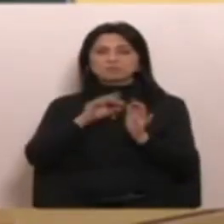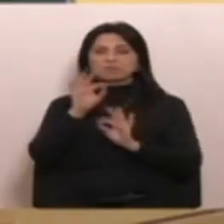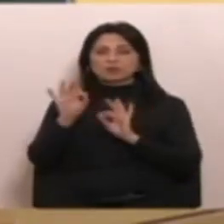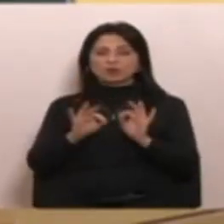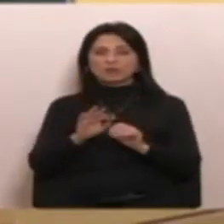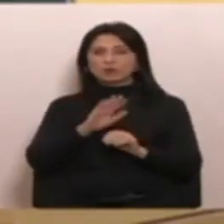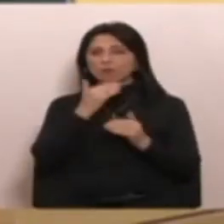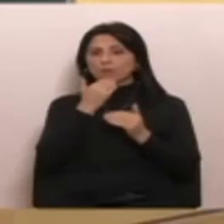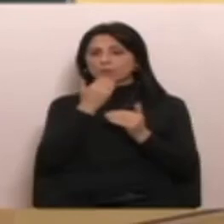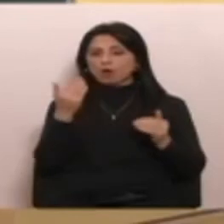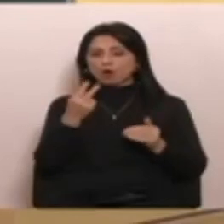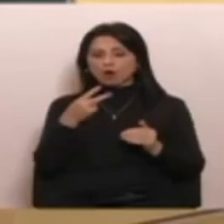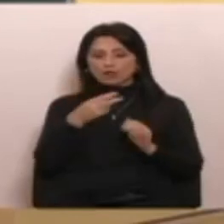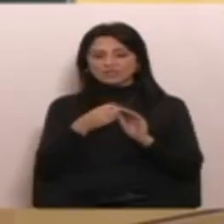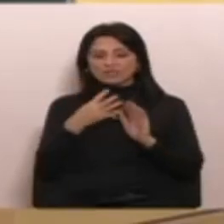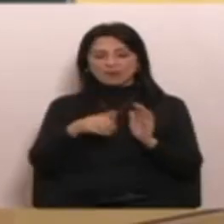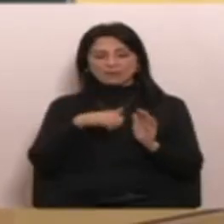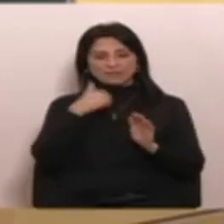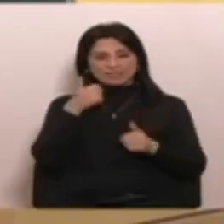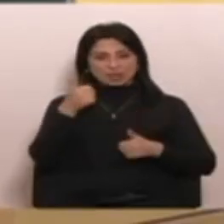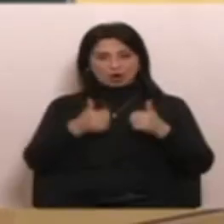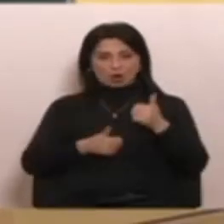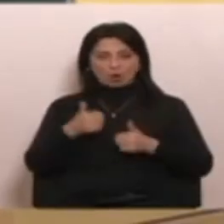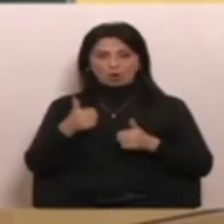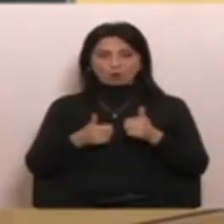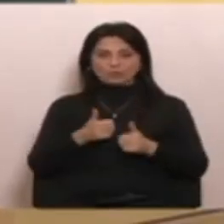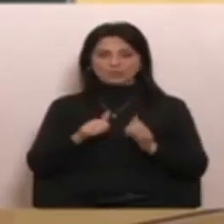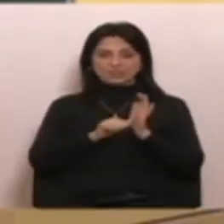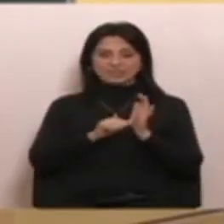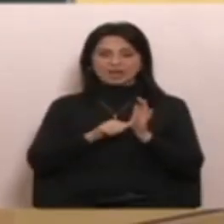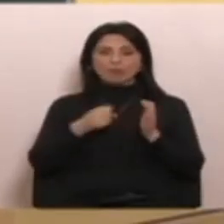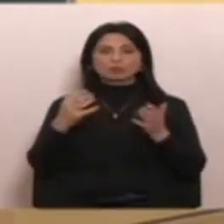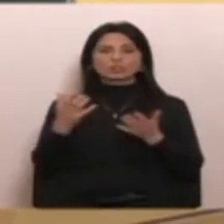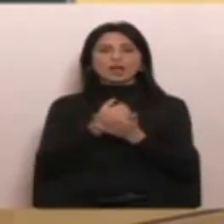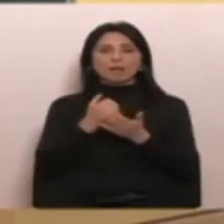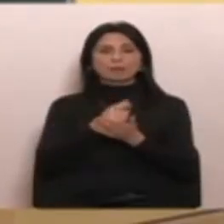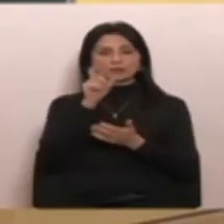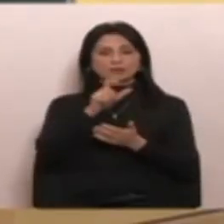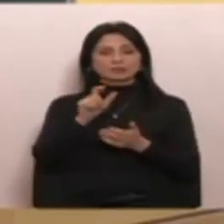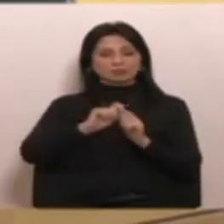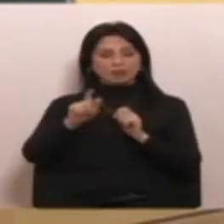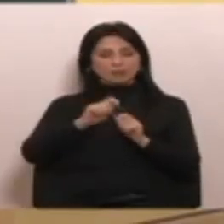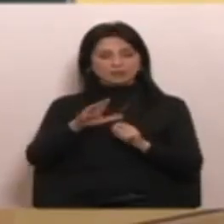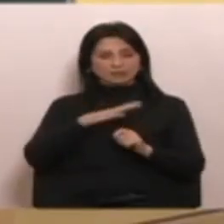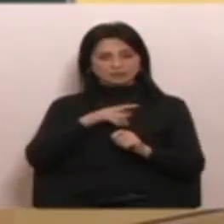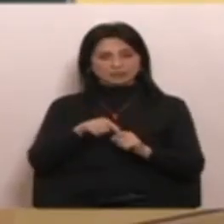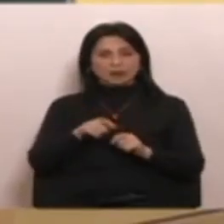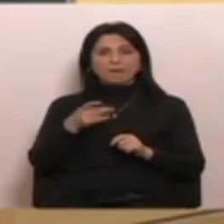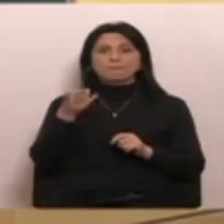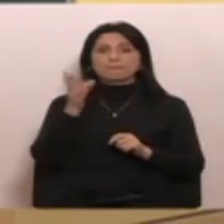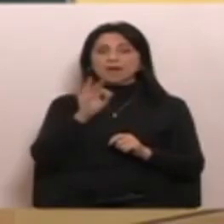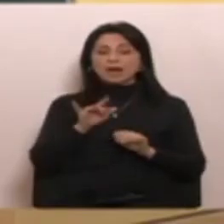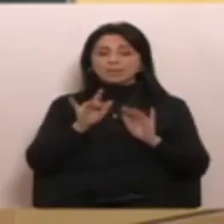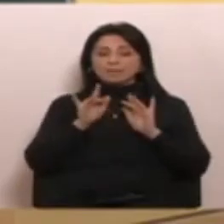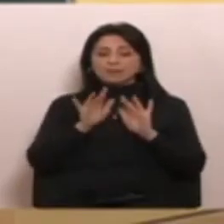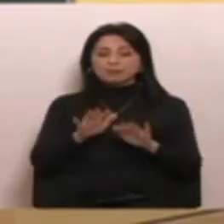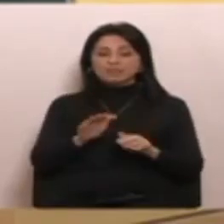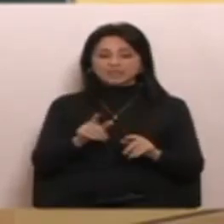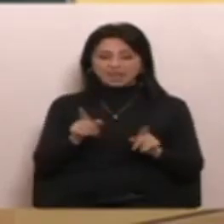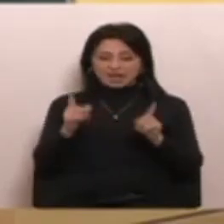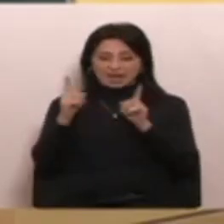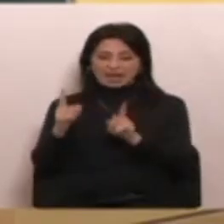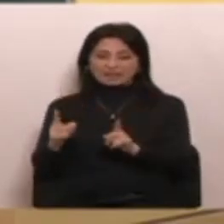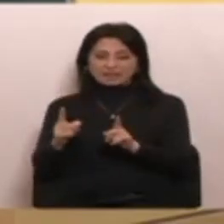სულ ბოლო 2019 წლის კონკურსში 60-მდე გამარჯვებული სტარტაპი დაფინანსდა, მაგრამ მიმდინარე ეტაპის